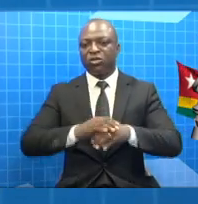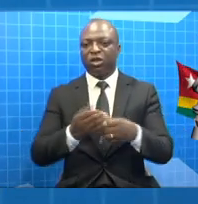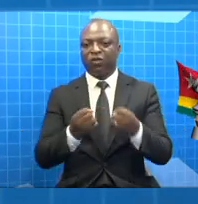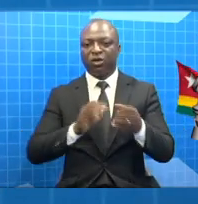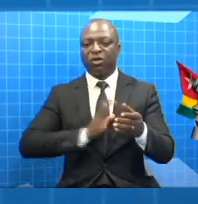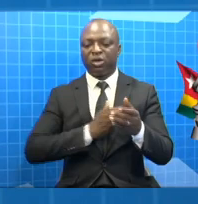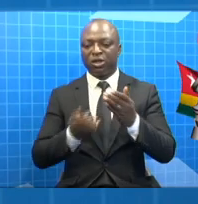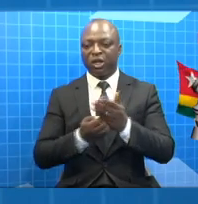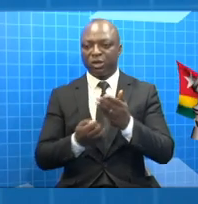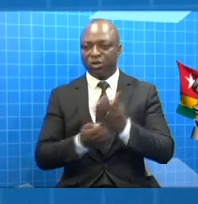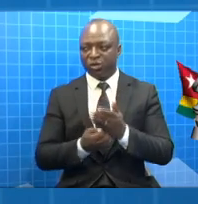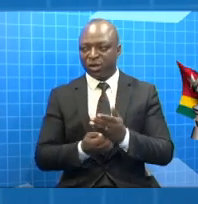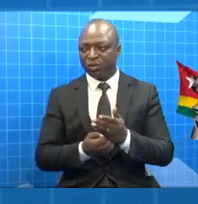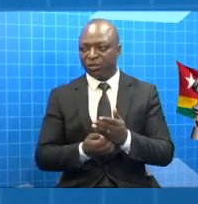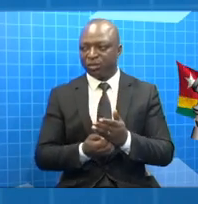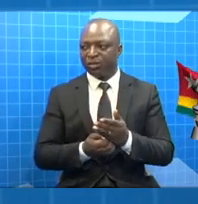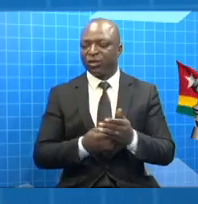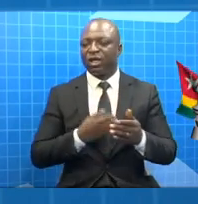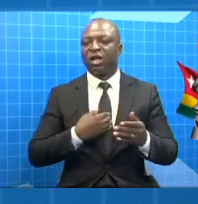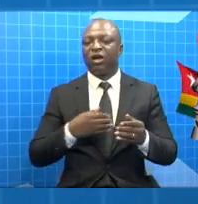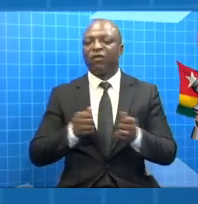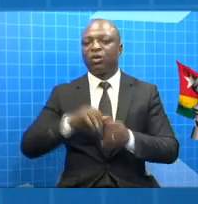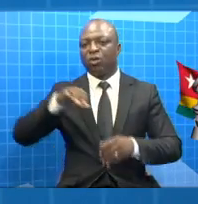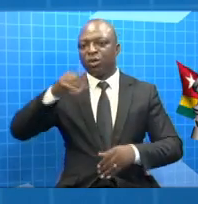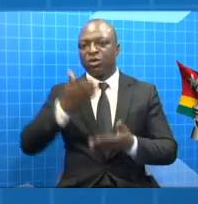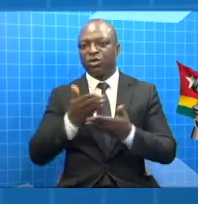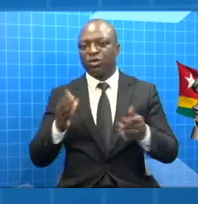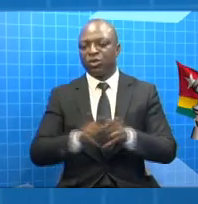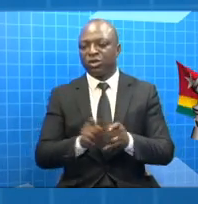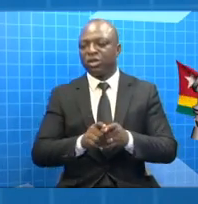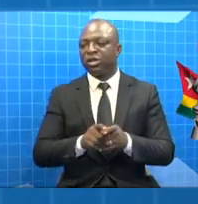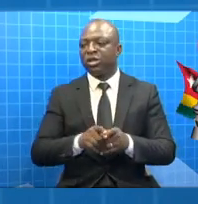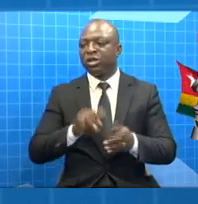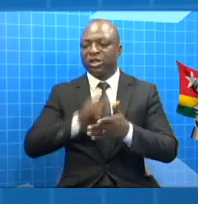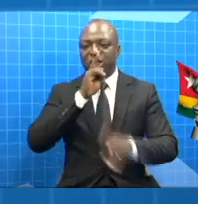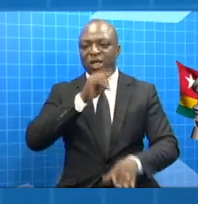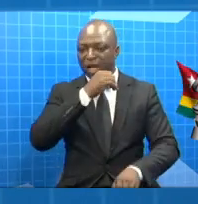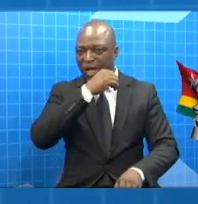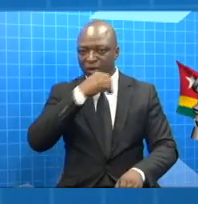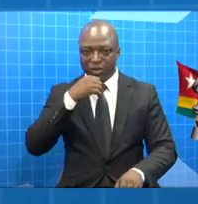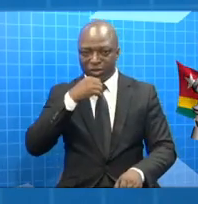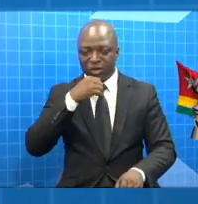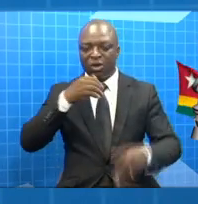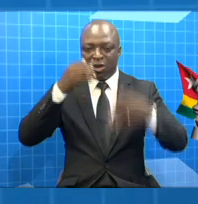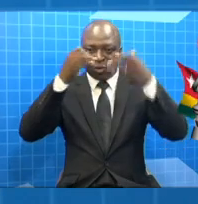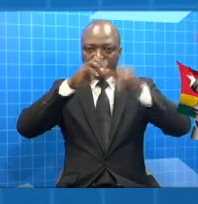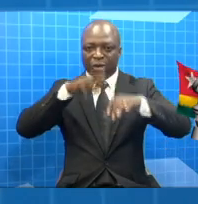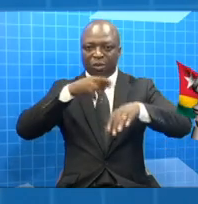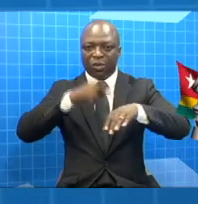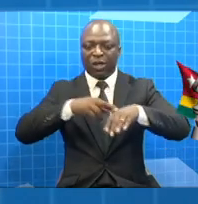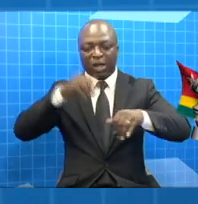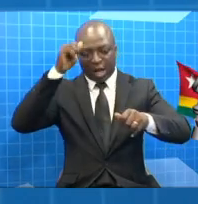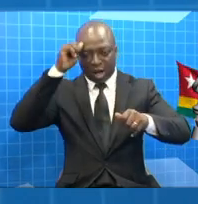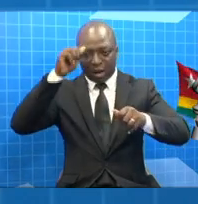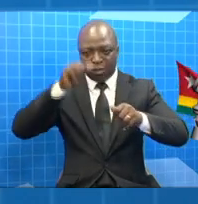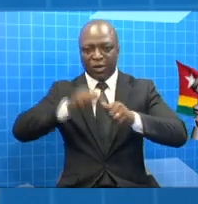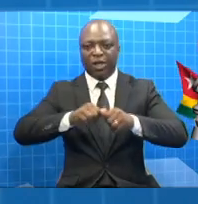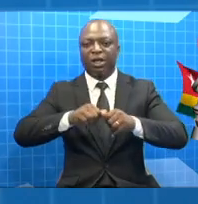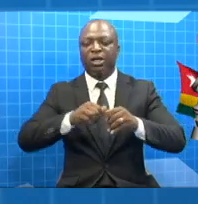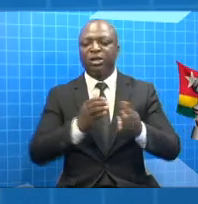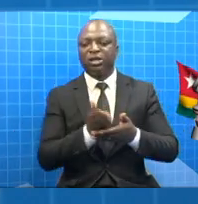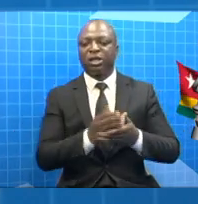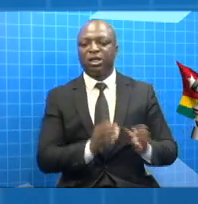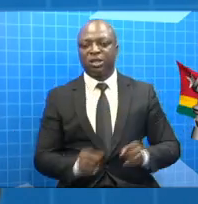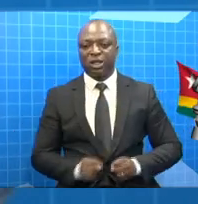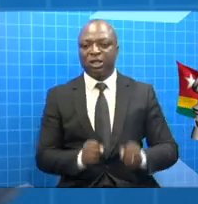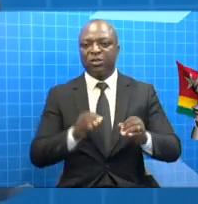notre économie. Et une de ses forces, justement, c'est bien l'agriculture. Le président de la République a rappelé alors les stratégies